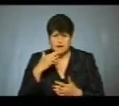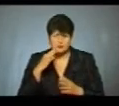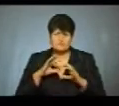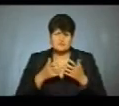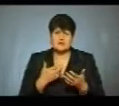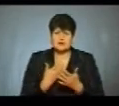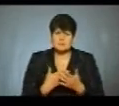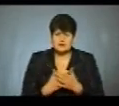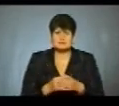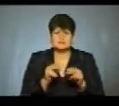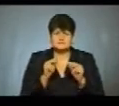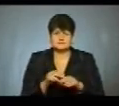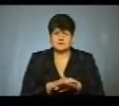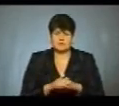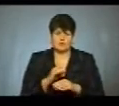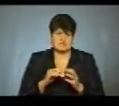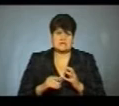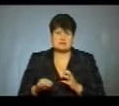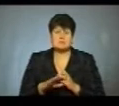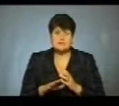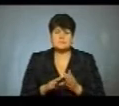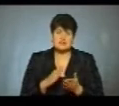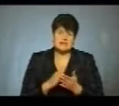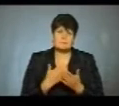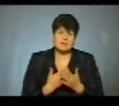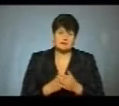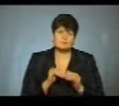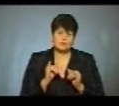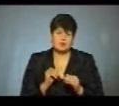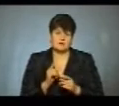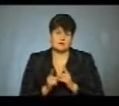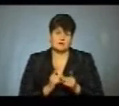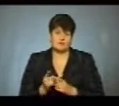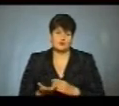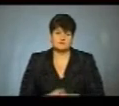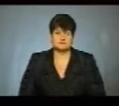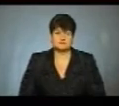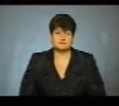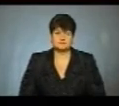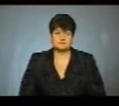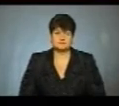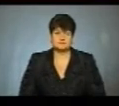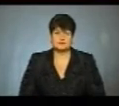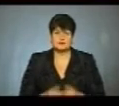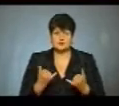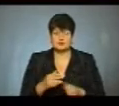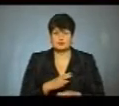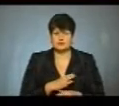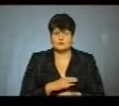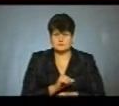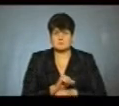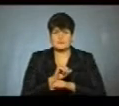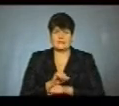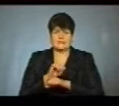прикладів якраз справедливого ринку землі. Ну, а є приклади і невдалих реформ земельних. Ну, власне, сьогодні відбулися пікети